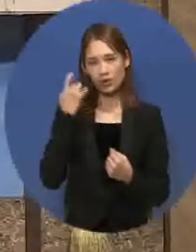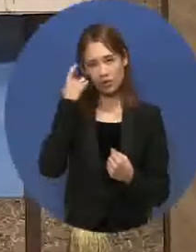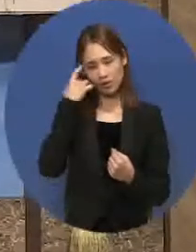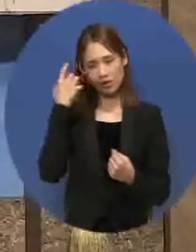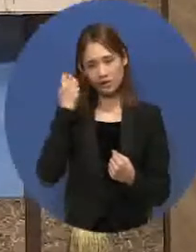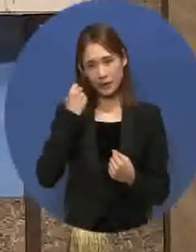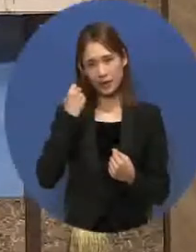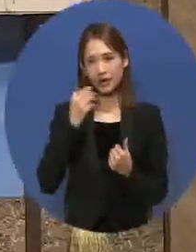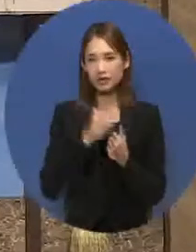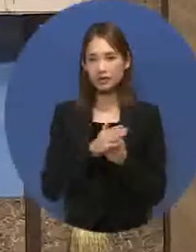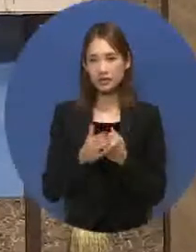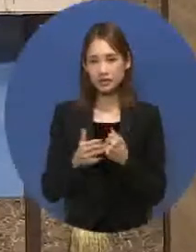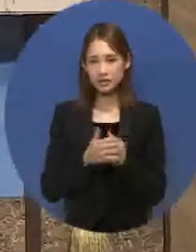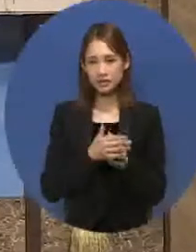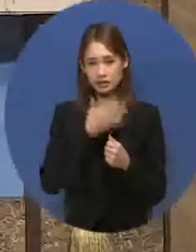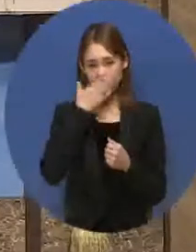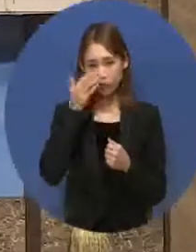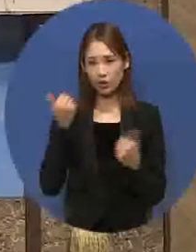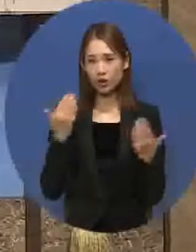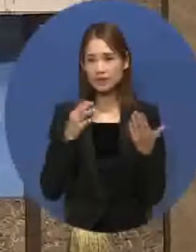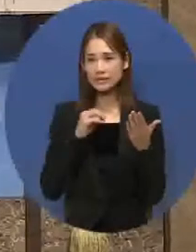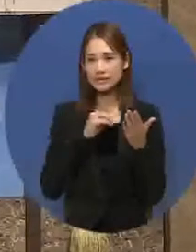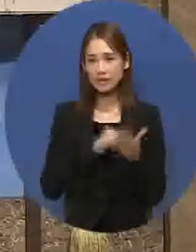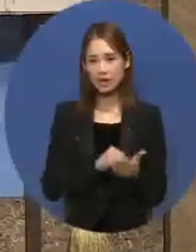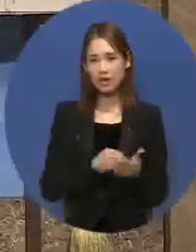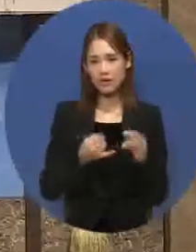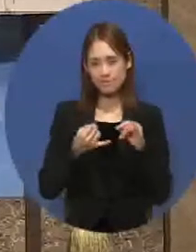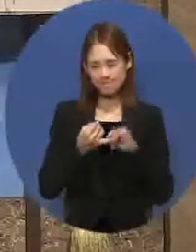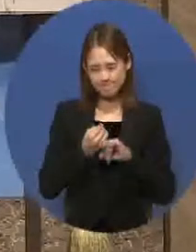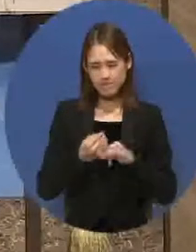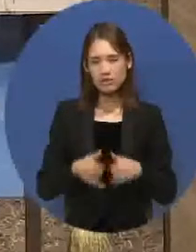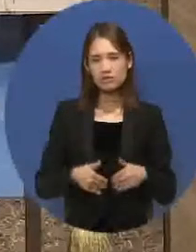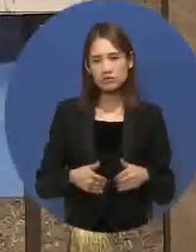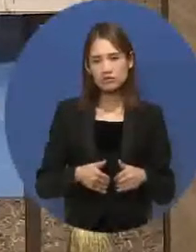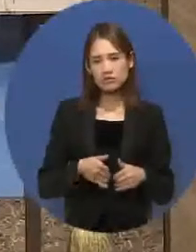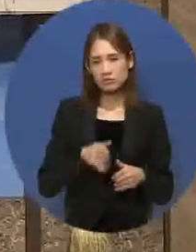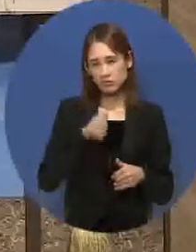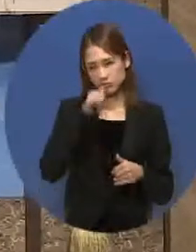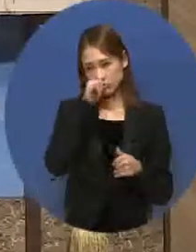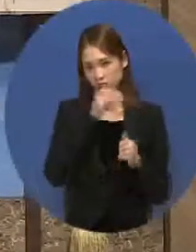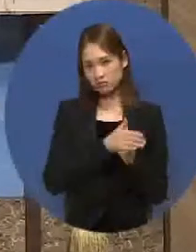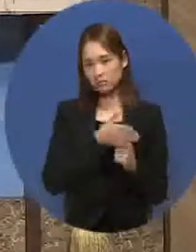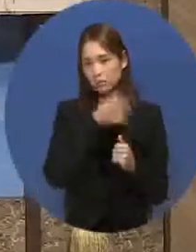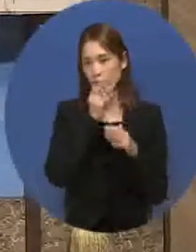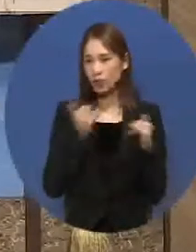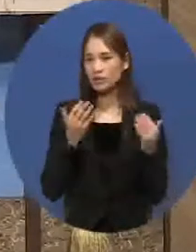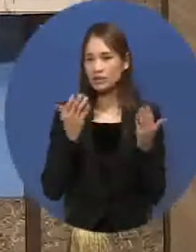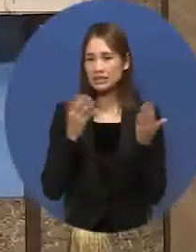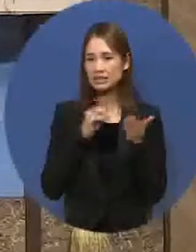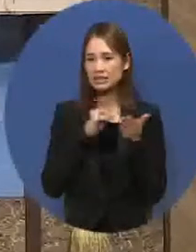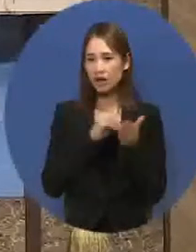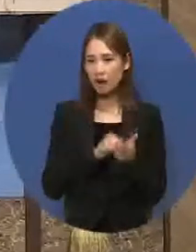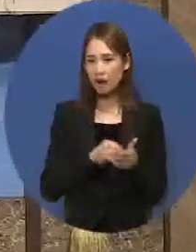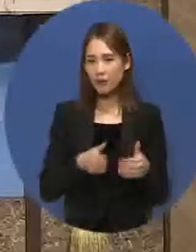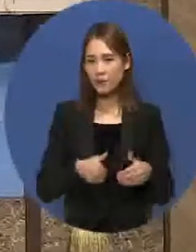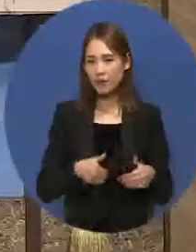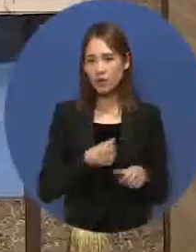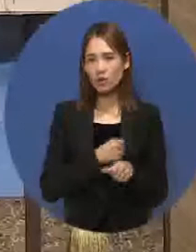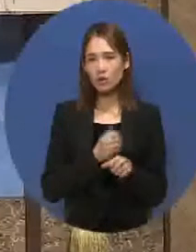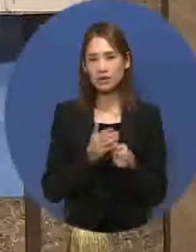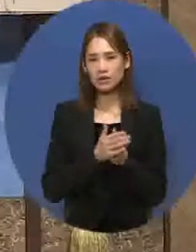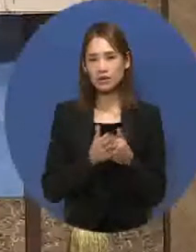청년 일자리가 꼭 필수적으로 필요한 것처럼 노인 일자리도 아주 필수적으로 필요한 일이기